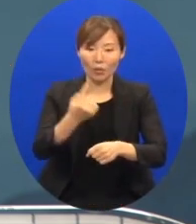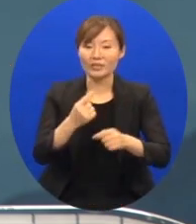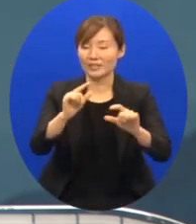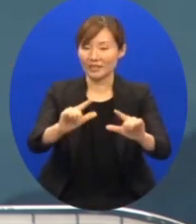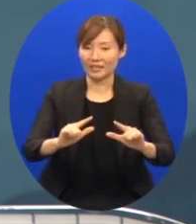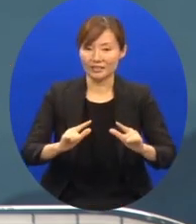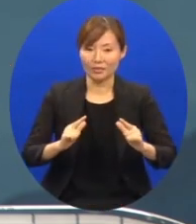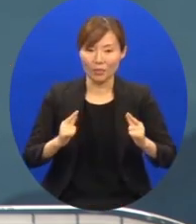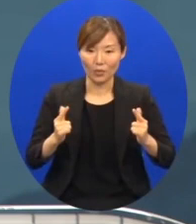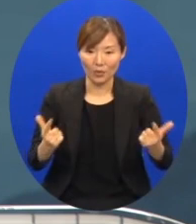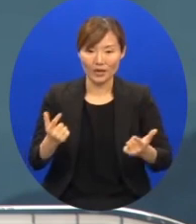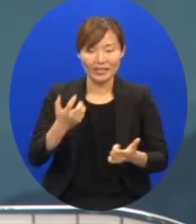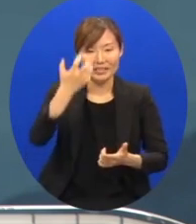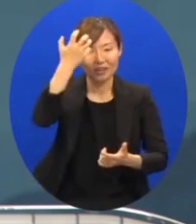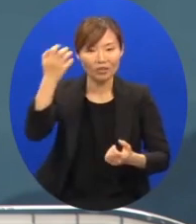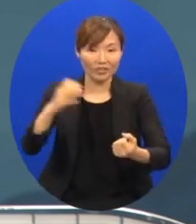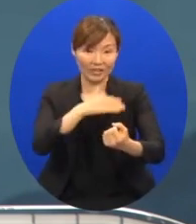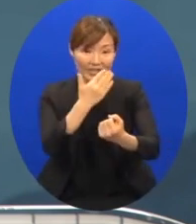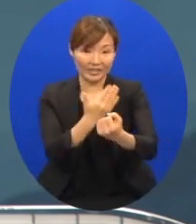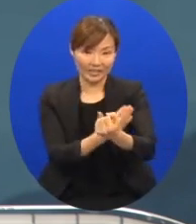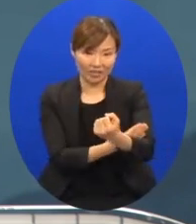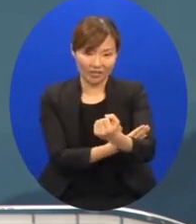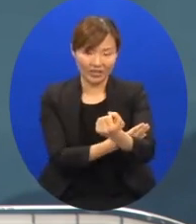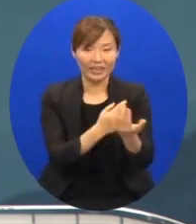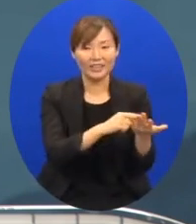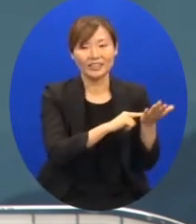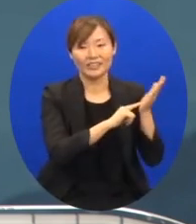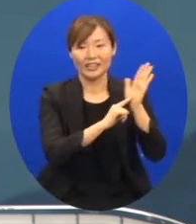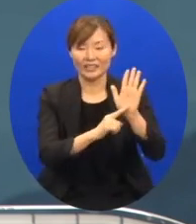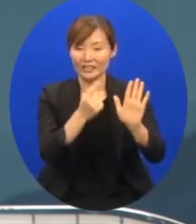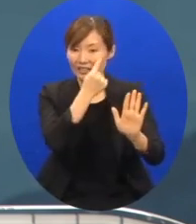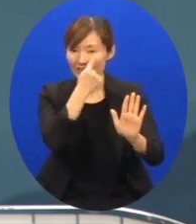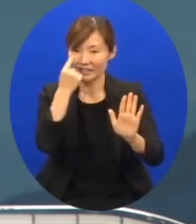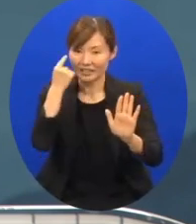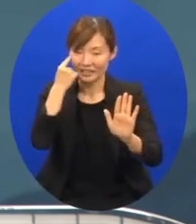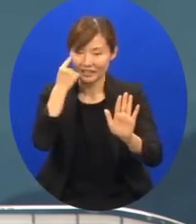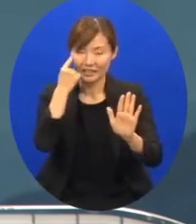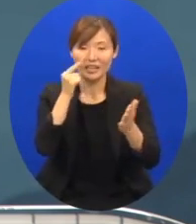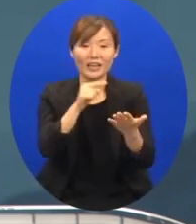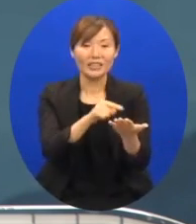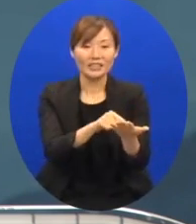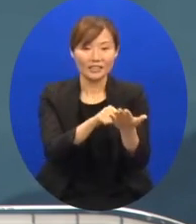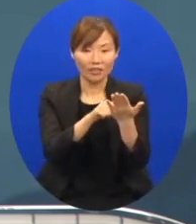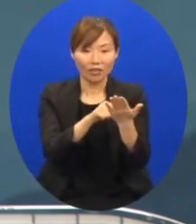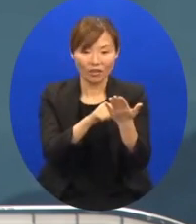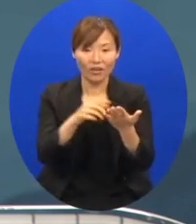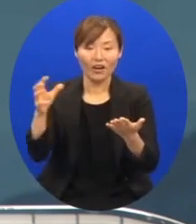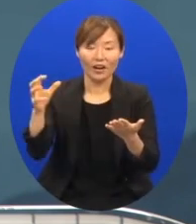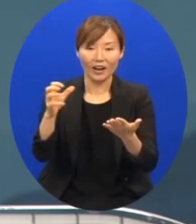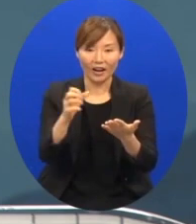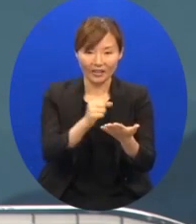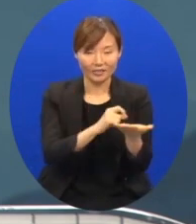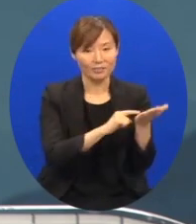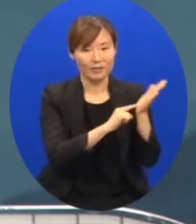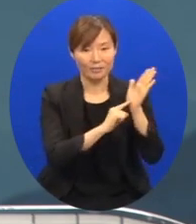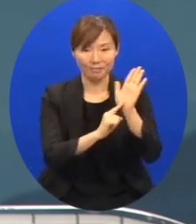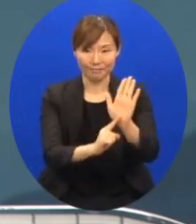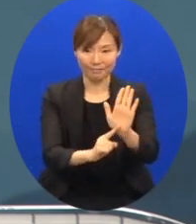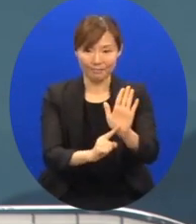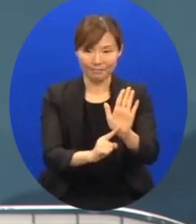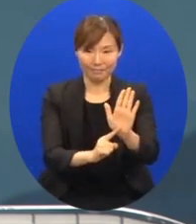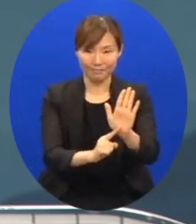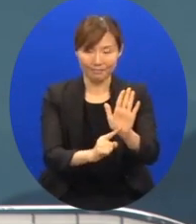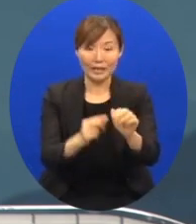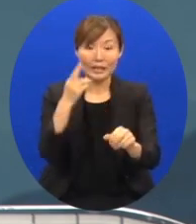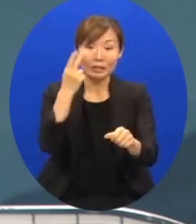아니라 성령의 능력이 나타낸 증거로 한 것입니다 사도 바울은 믿음이라는 것은